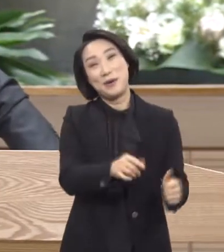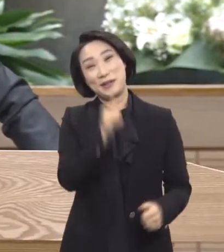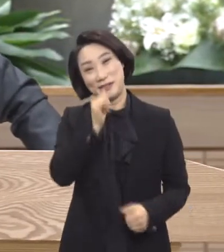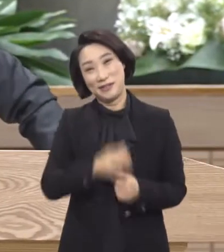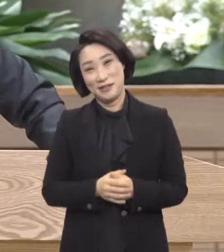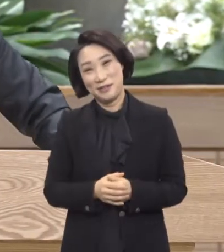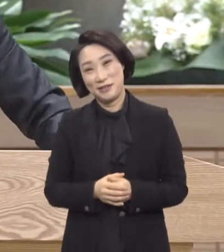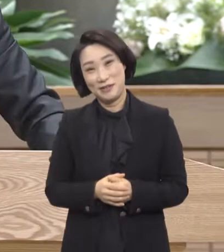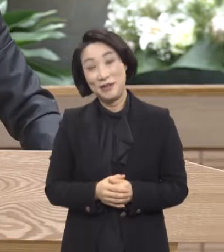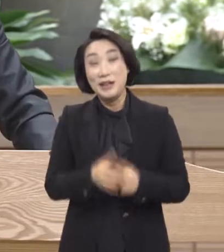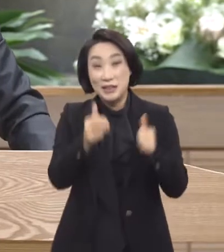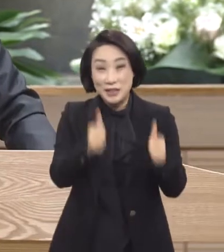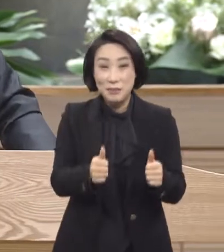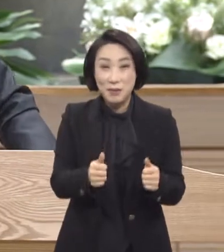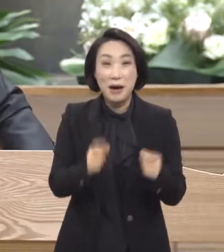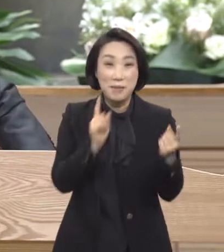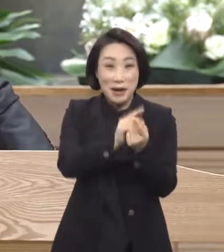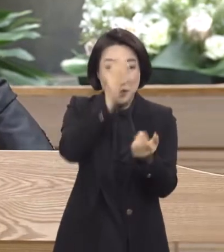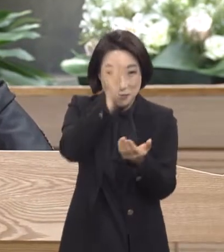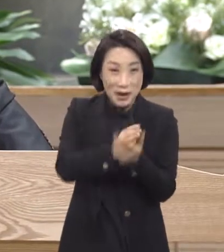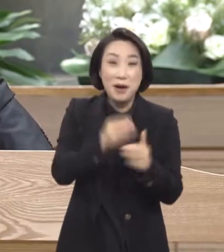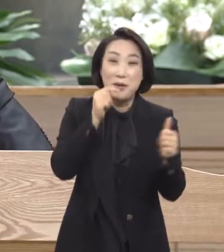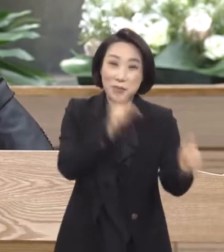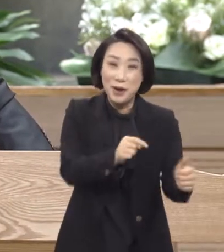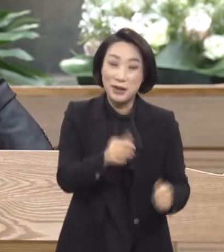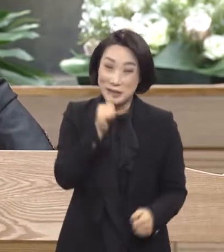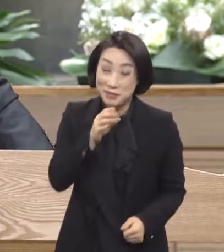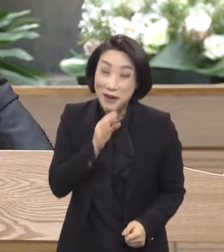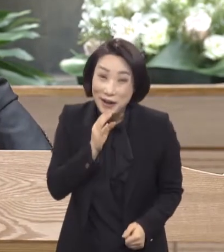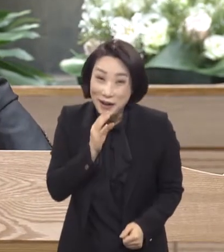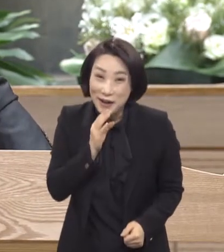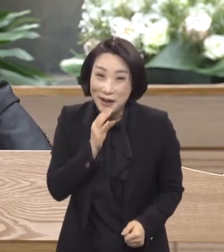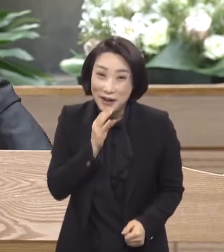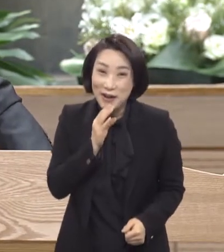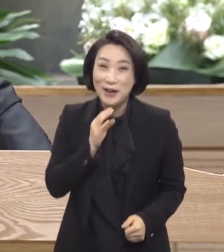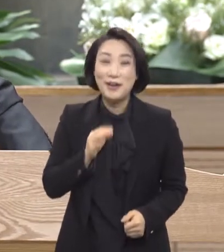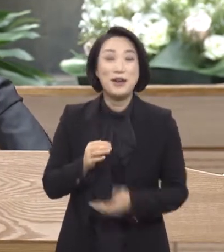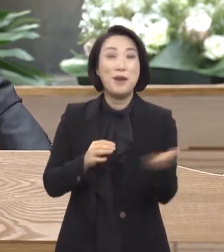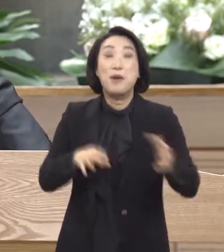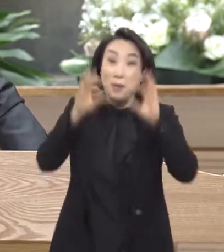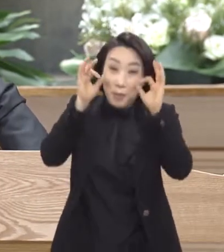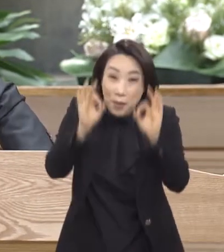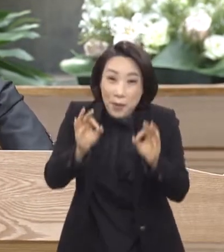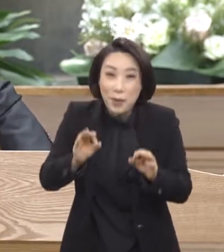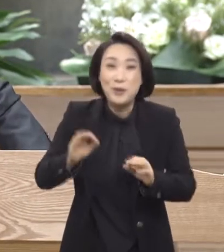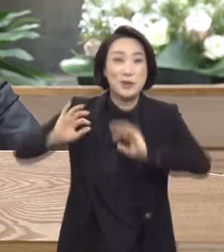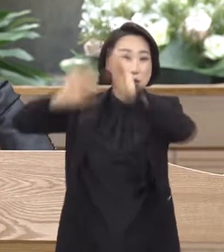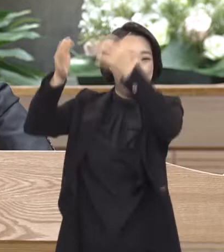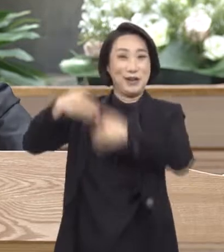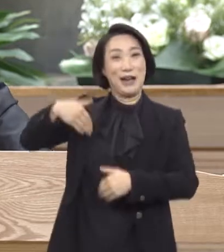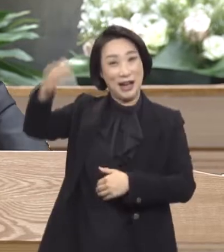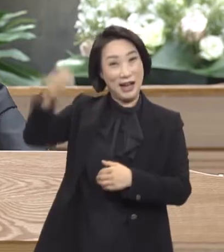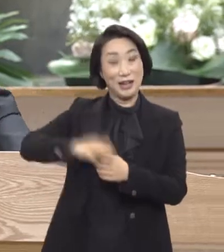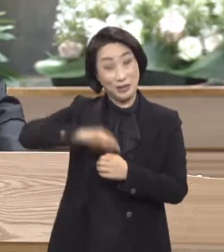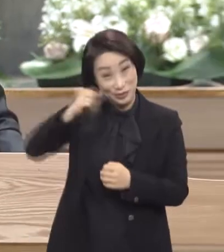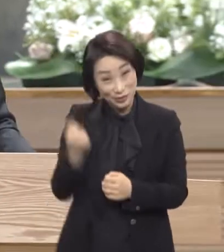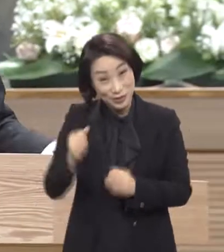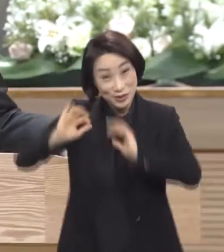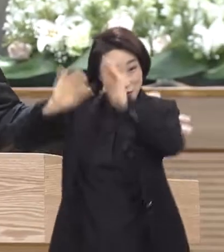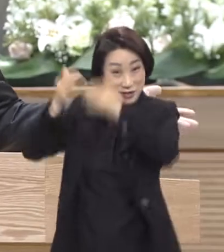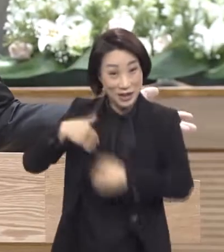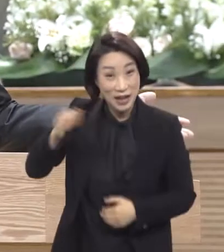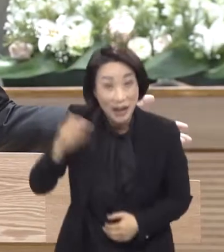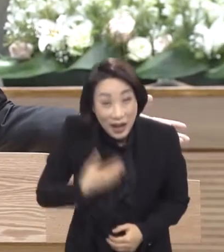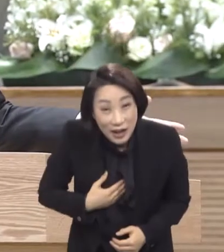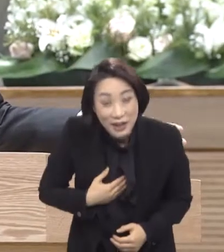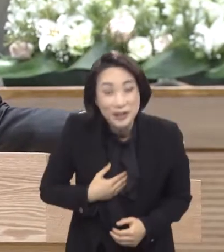거요. 심판받지 말라고 명령을 주는 거야. 듣고 천국 가자.